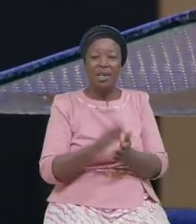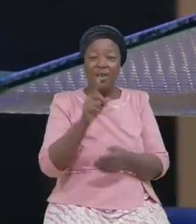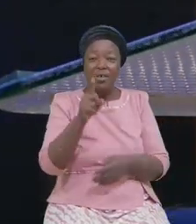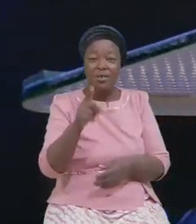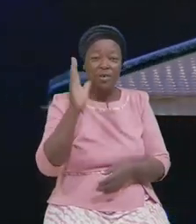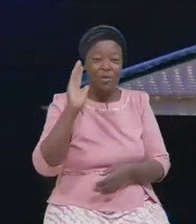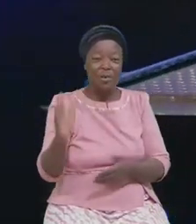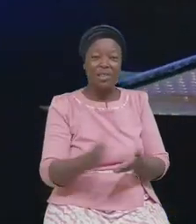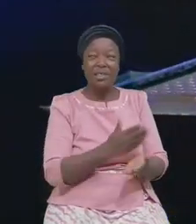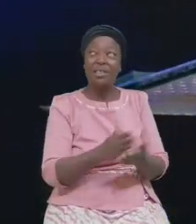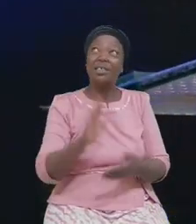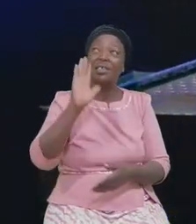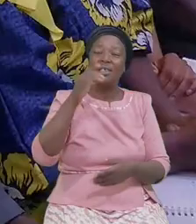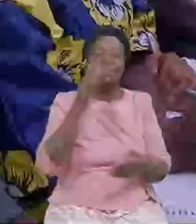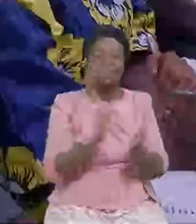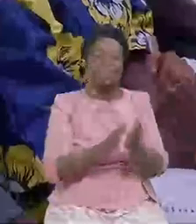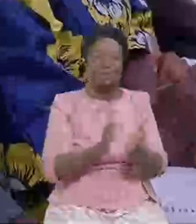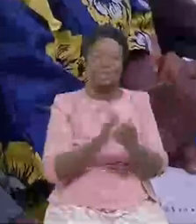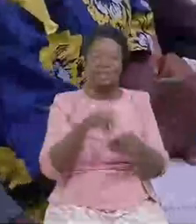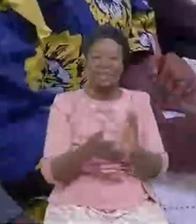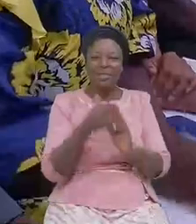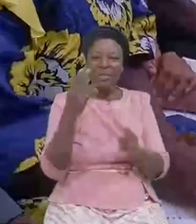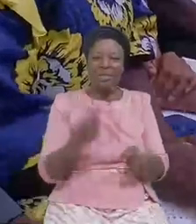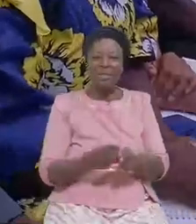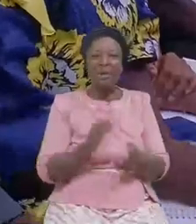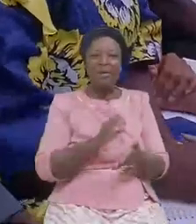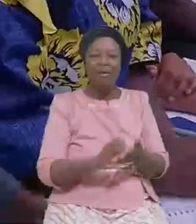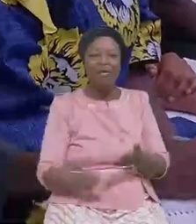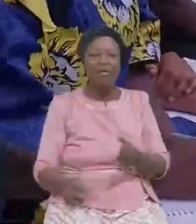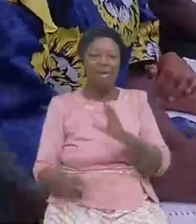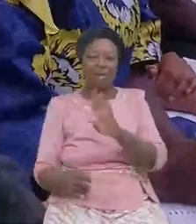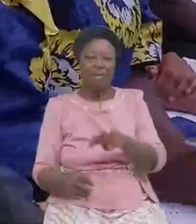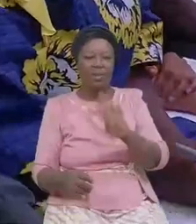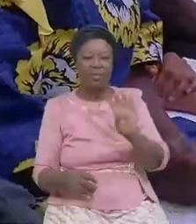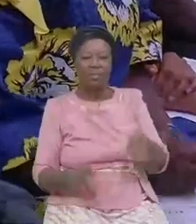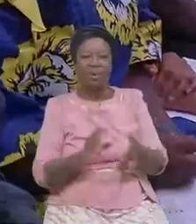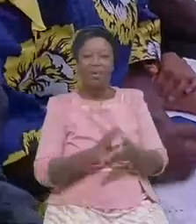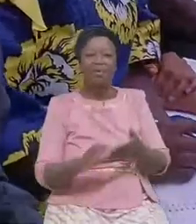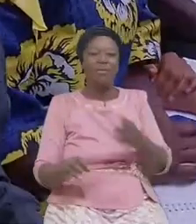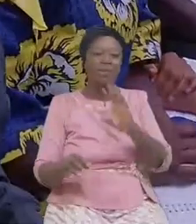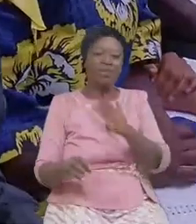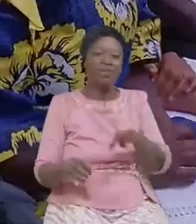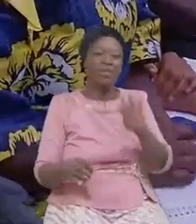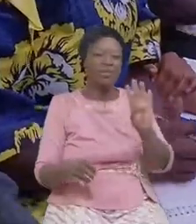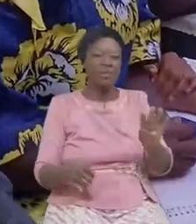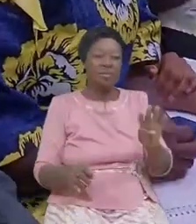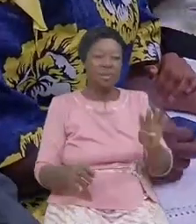chanter ses louanges. Regardez le verset 44. Le verset 44, il